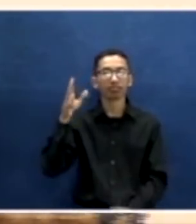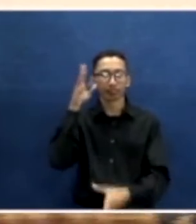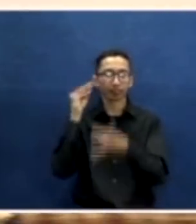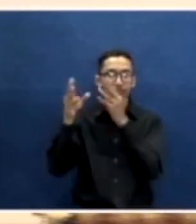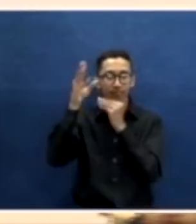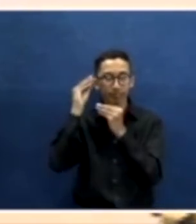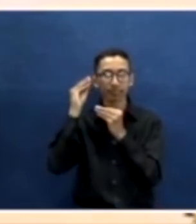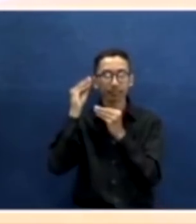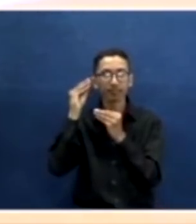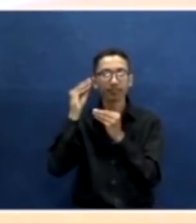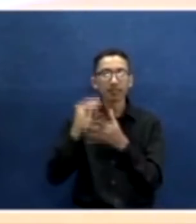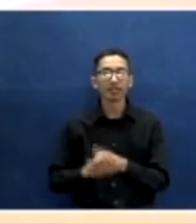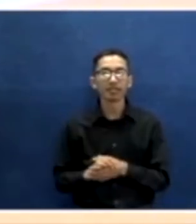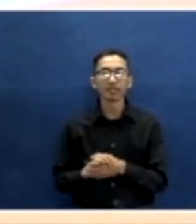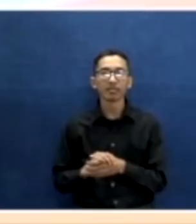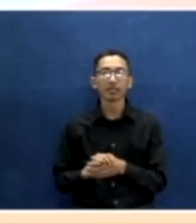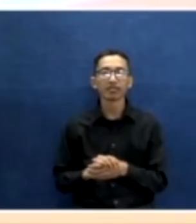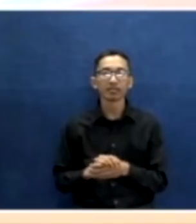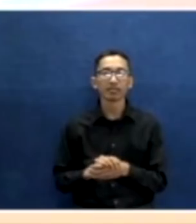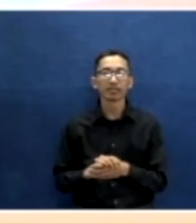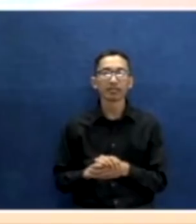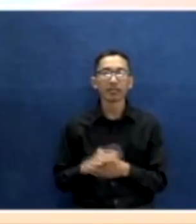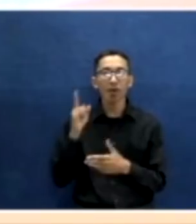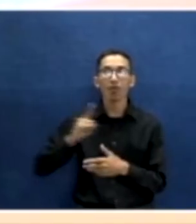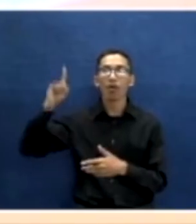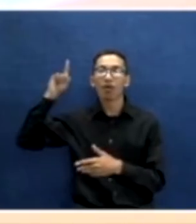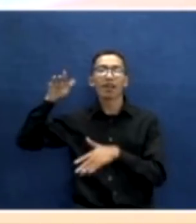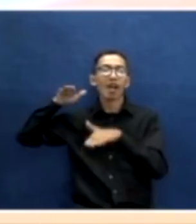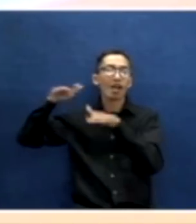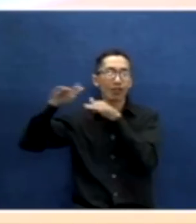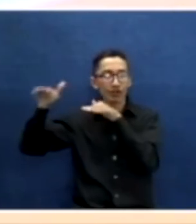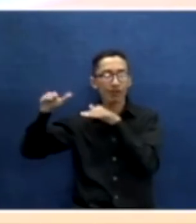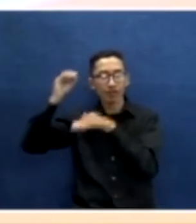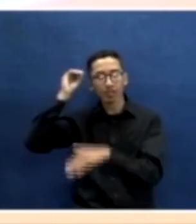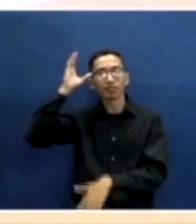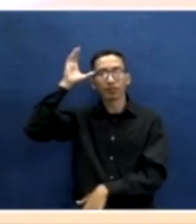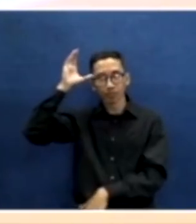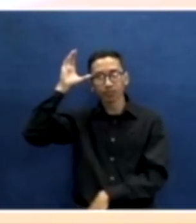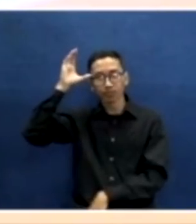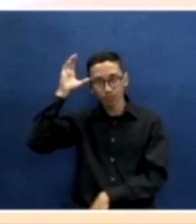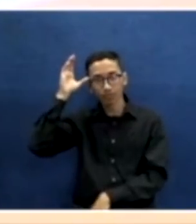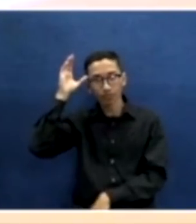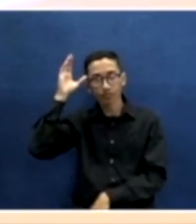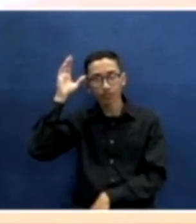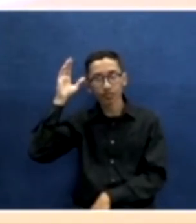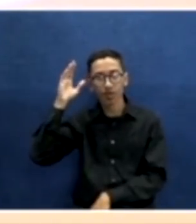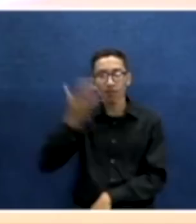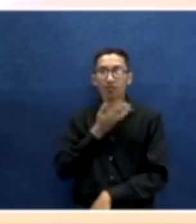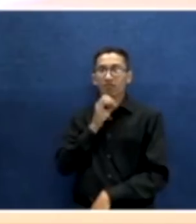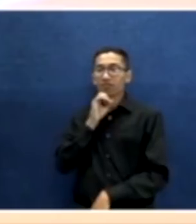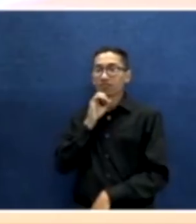urusan kami maka akan tertolak menunjukkan kepada kita dalam Islam itu sebelum berkata dan berbuat pastikan ada ilmu yang